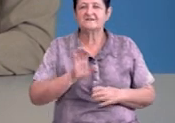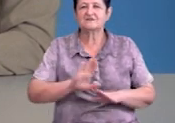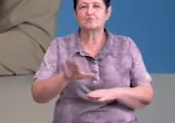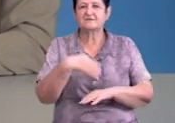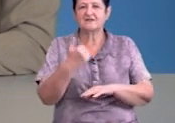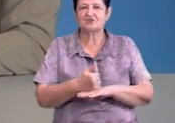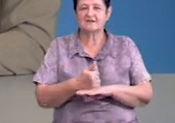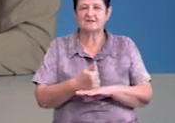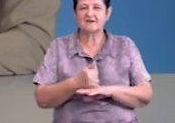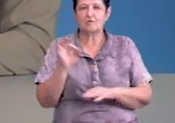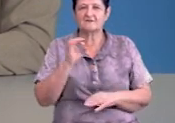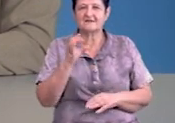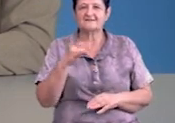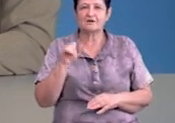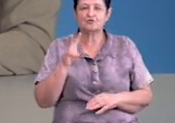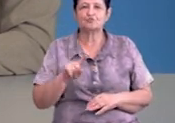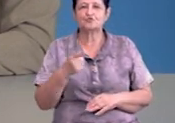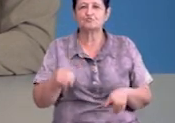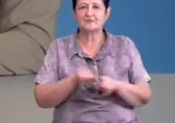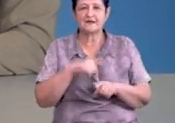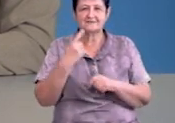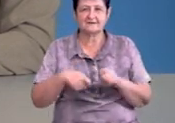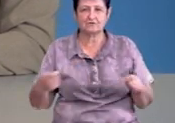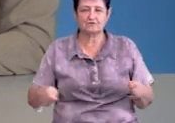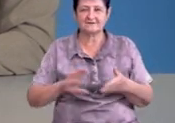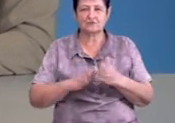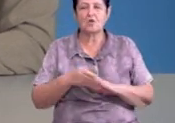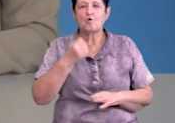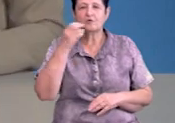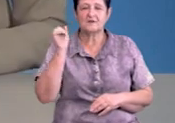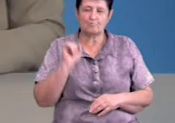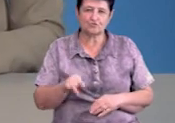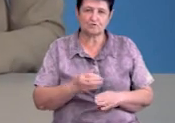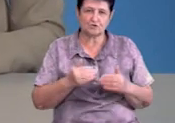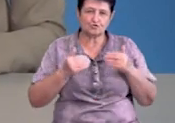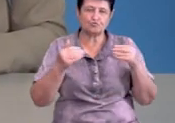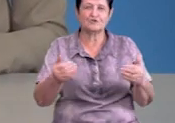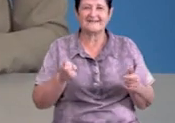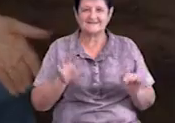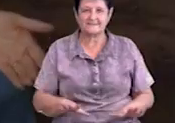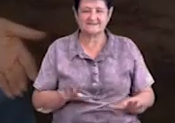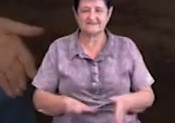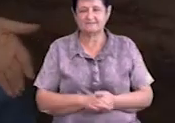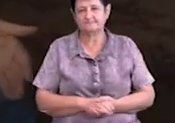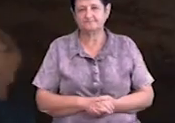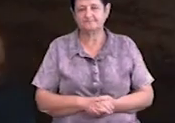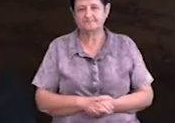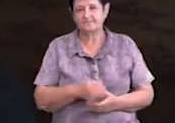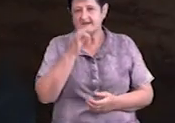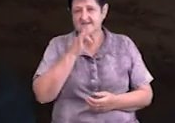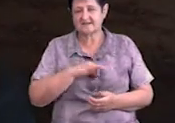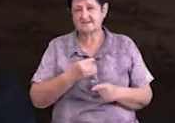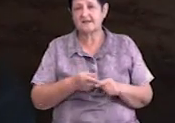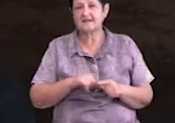Олександр Сердюк. Чому ситуація так затягнулася та коли може зрушити з місця? Дивіться далі. Нам сказали, що це